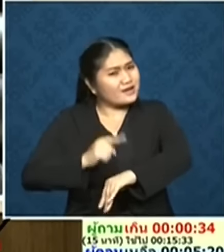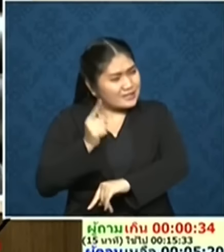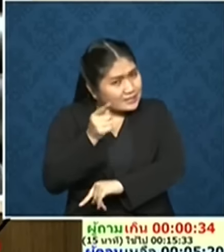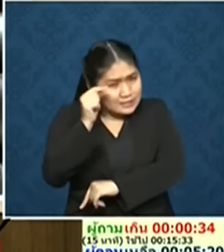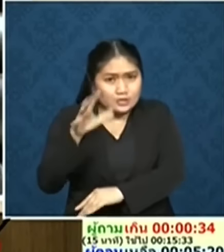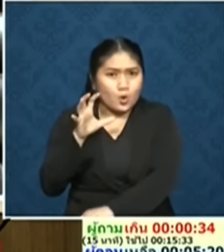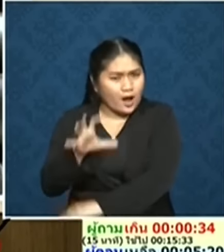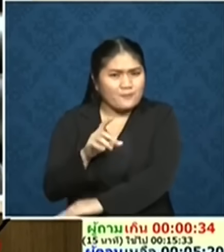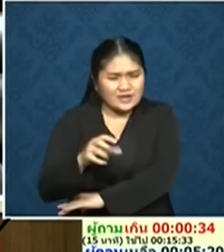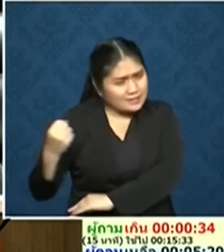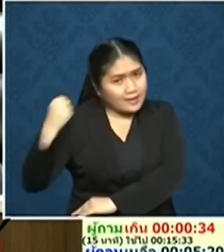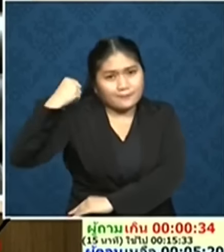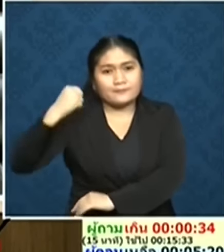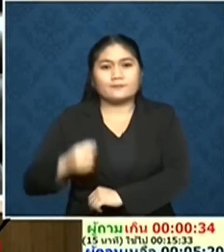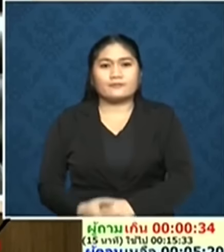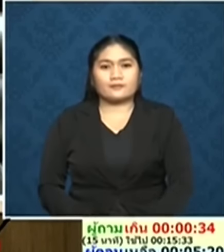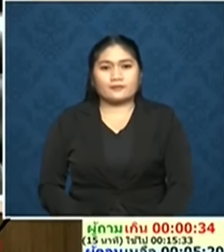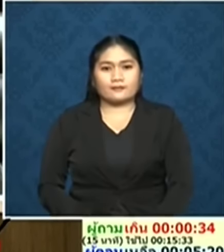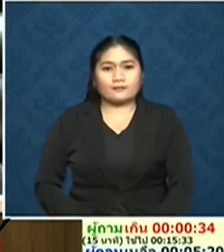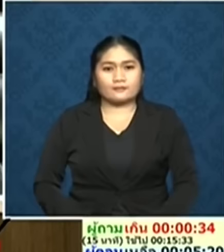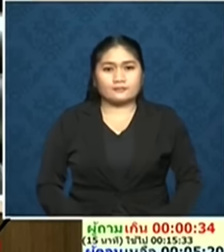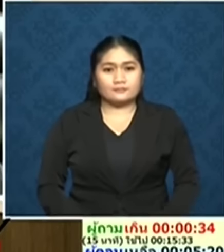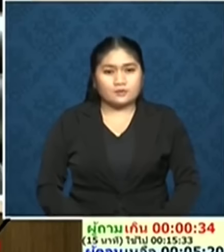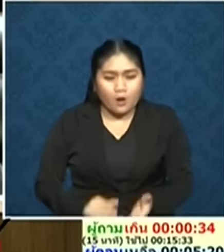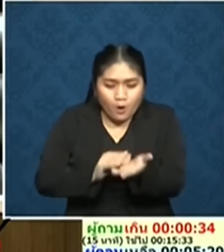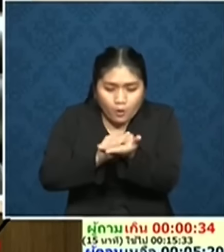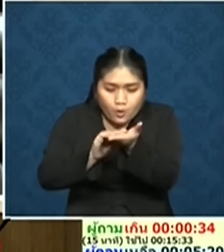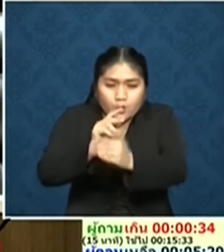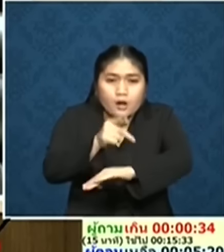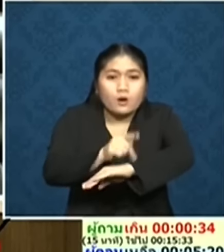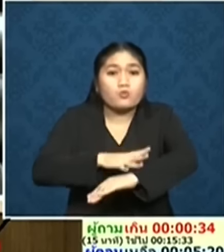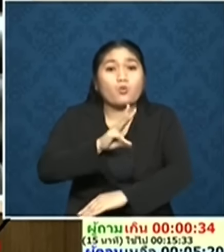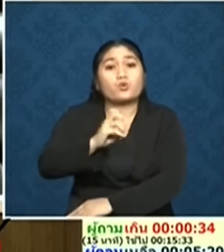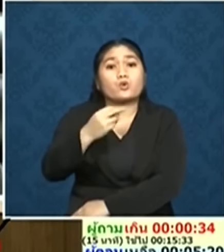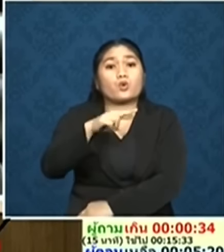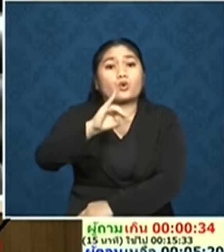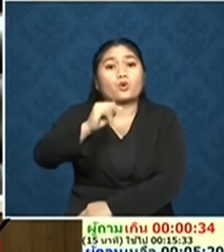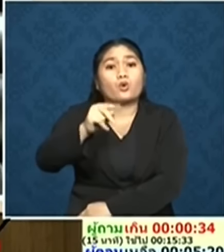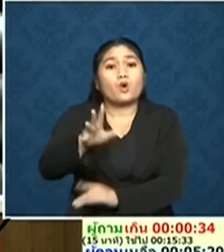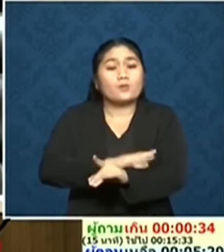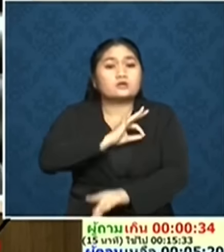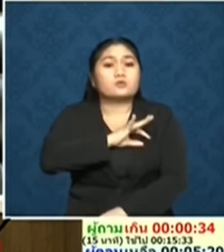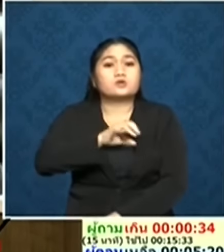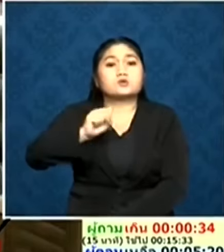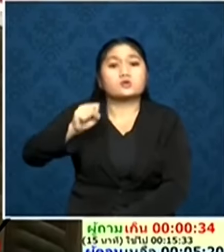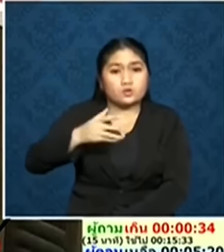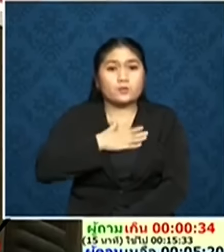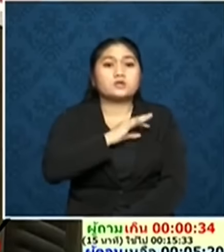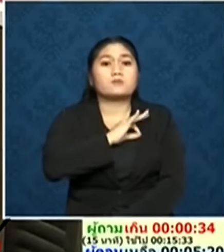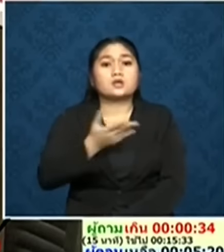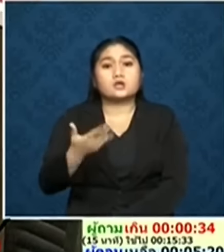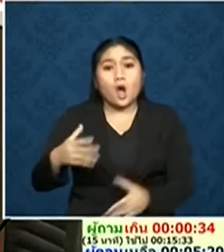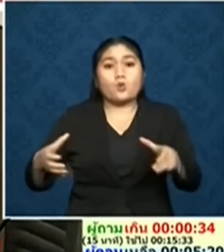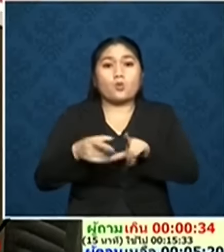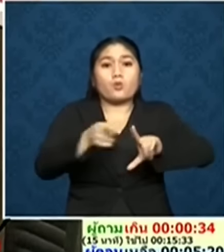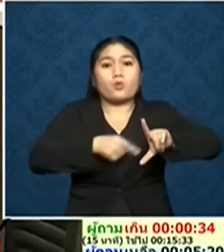เถอะครับท่านประธานที่เคารพครับผมวิโรจลักนาอิสรครับสมาชิกสภาผู้แทยราษฎรแบบบชีแบบบัญชีราชื่อ